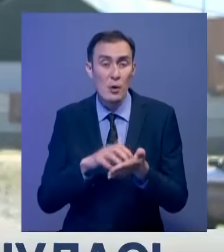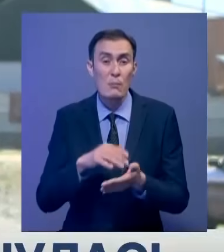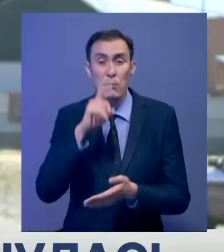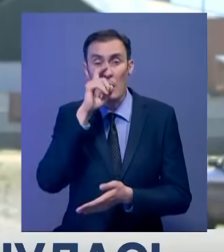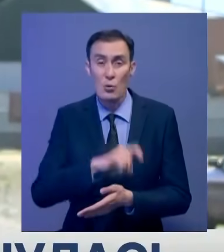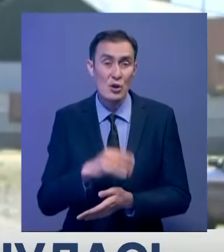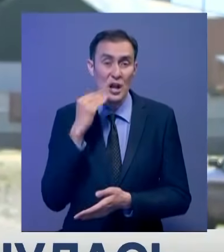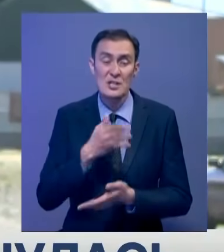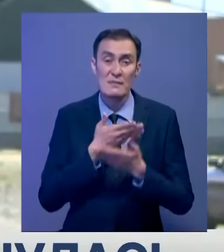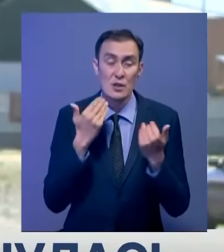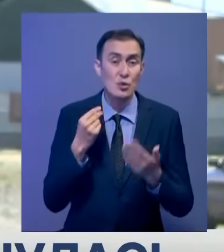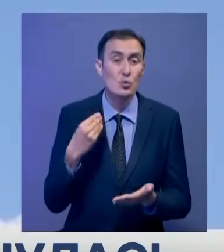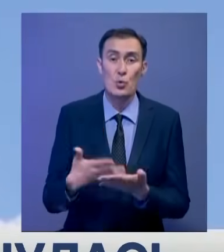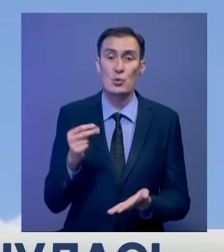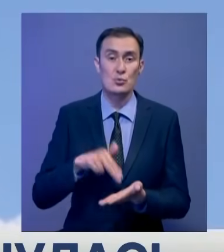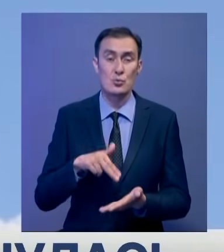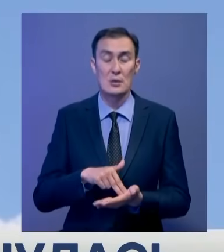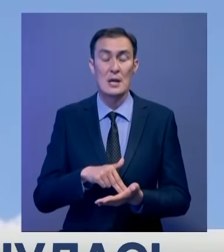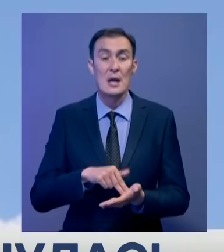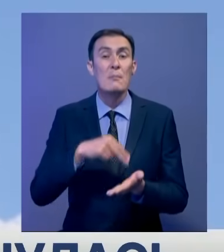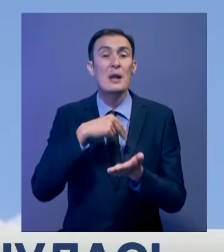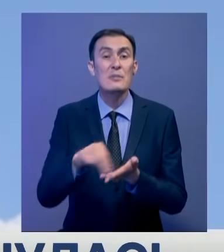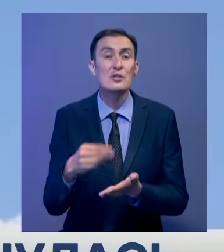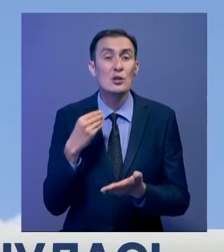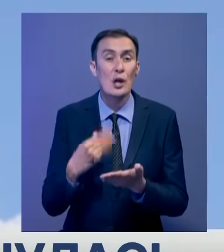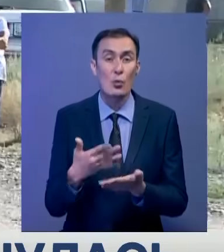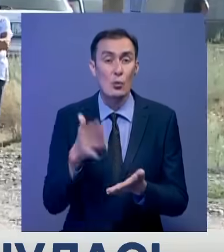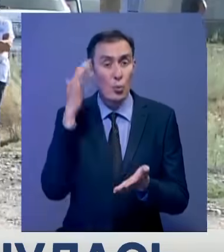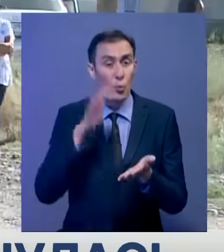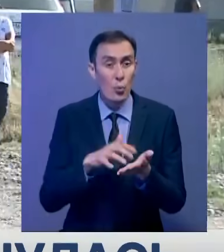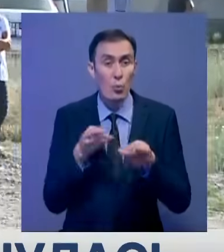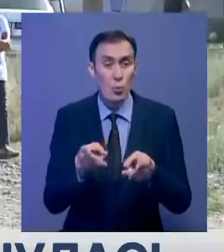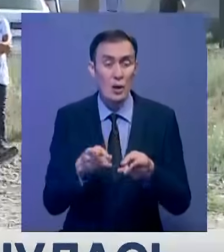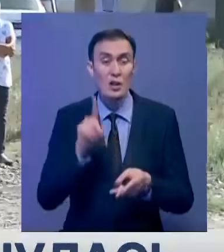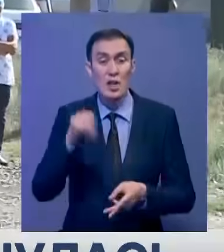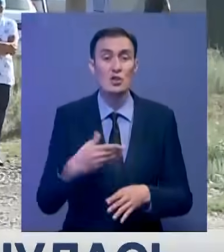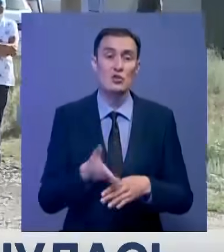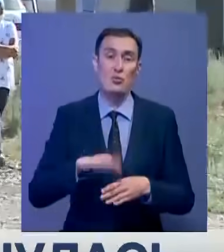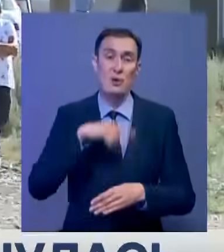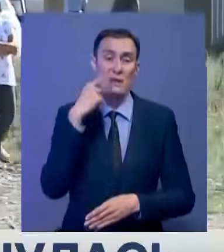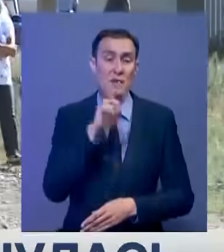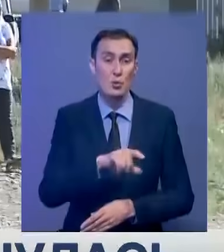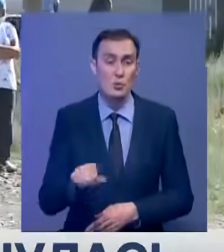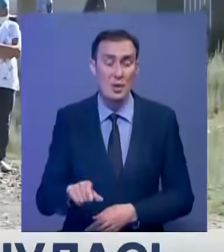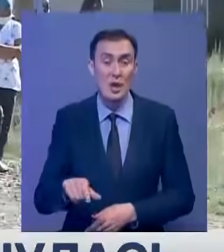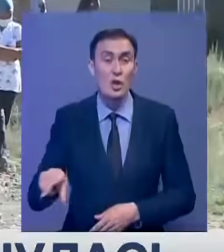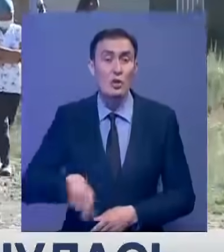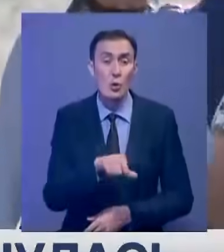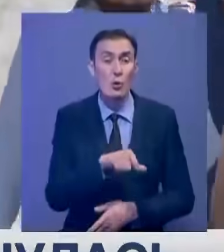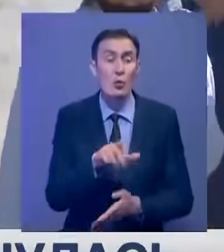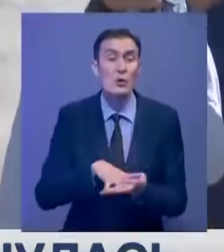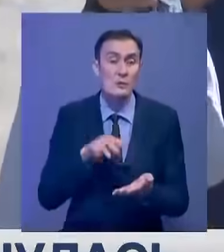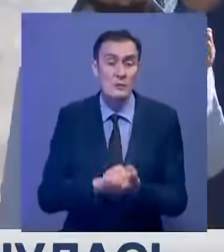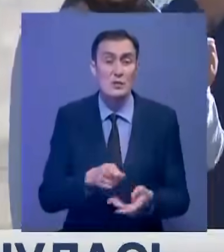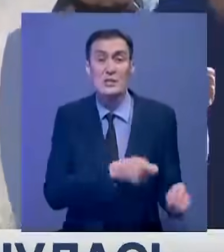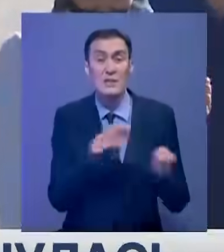плохо горит. К тому же дорогой очень. Приобрести даже дорогостоящий уголь и то стало проблематично, говорят жители. Дорога разбитая, доставка